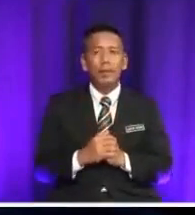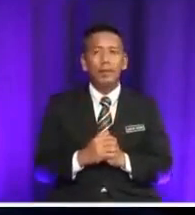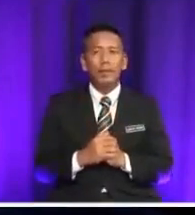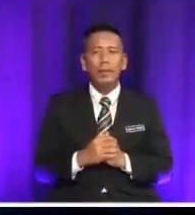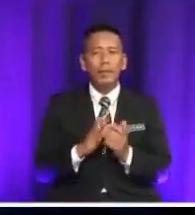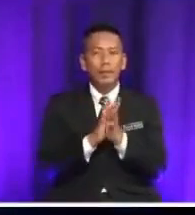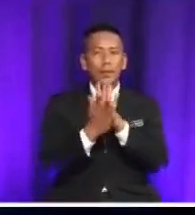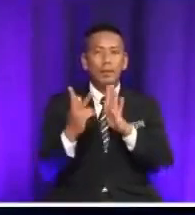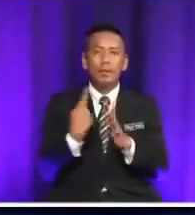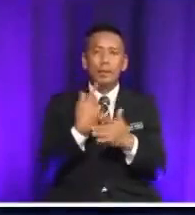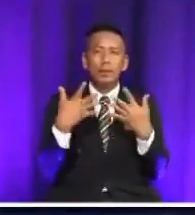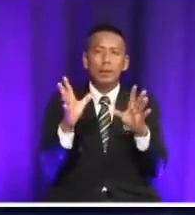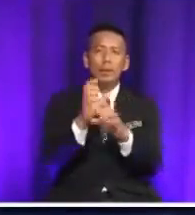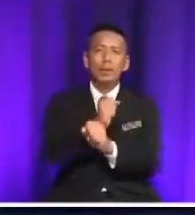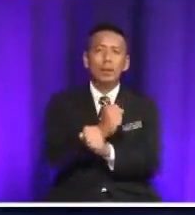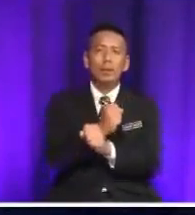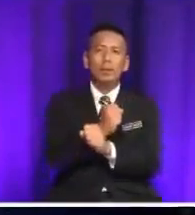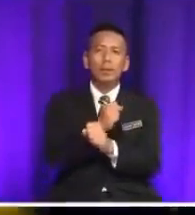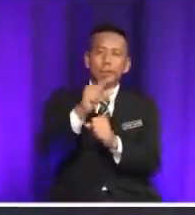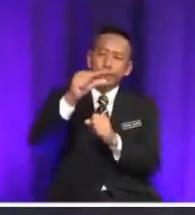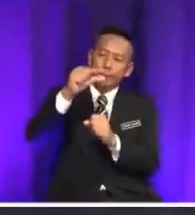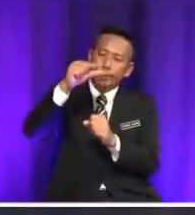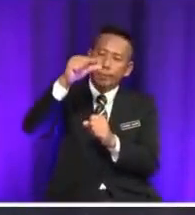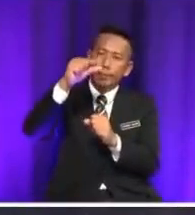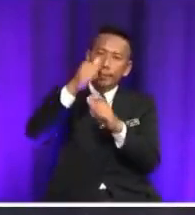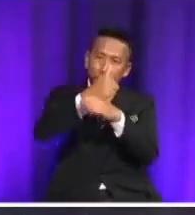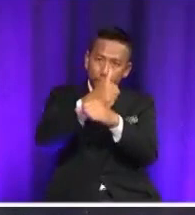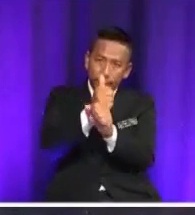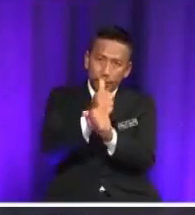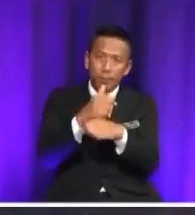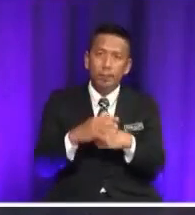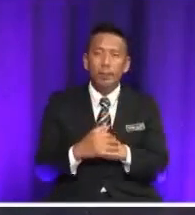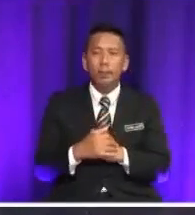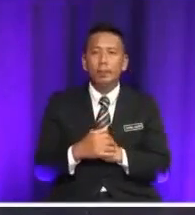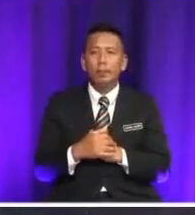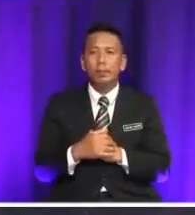jadi kita udah dapat ketebalan jika sini ya